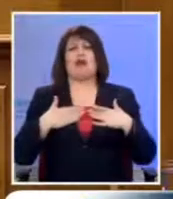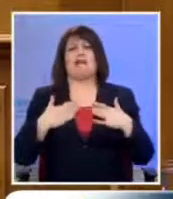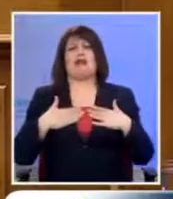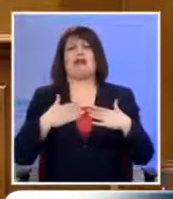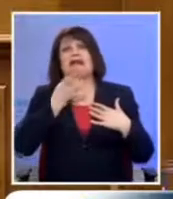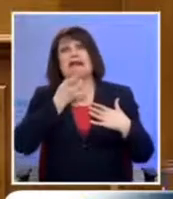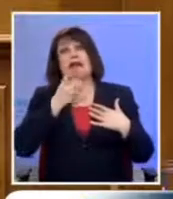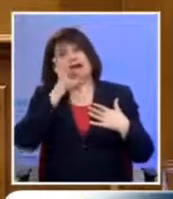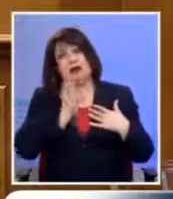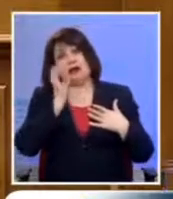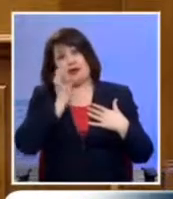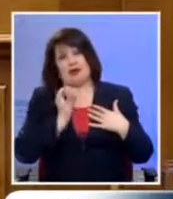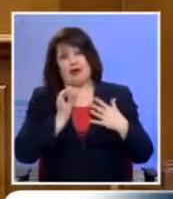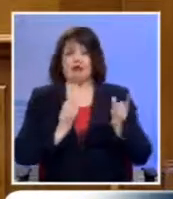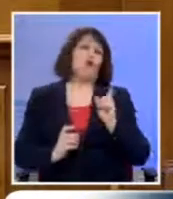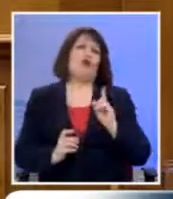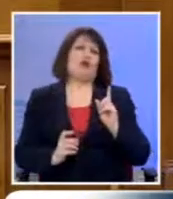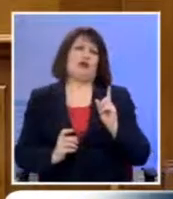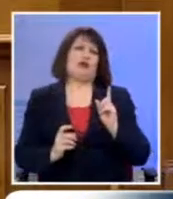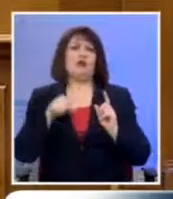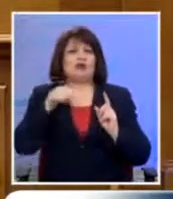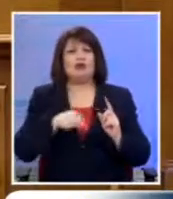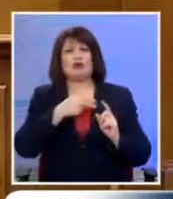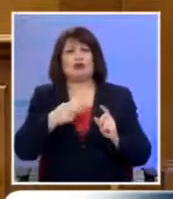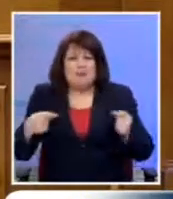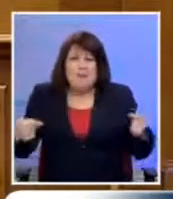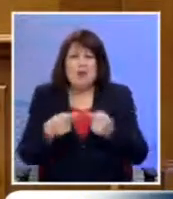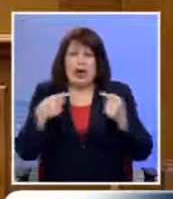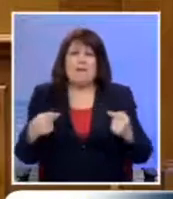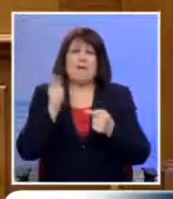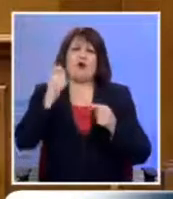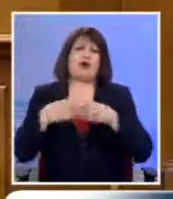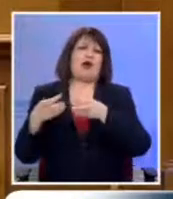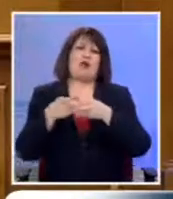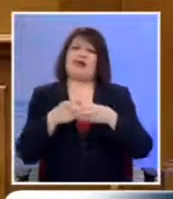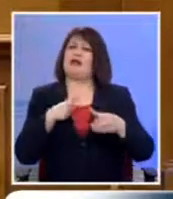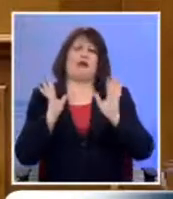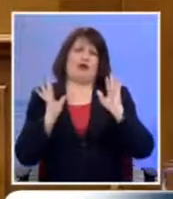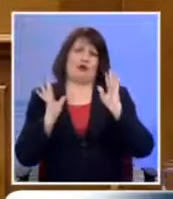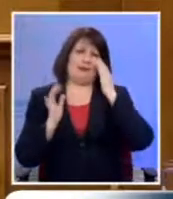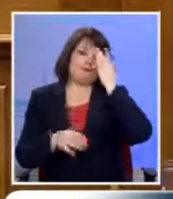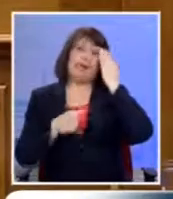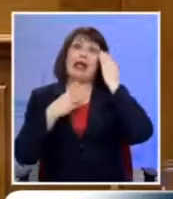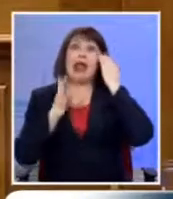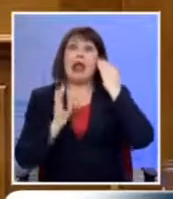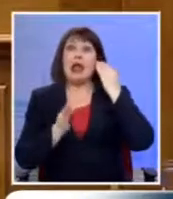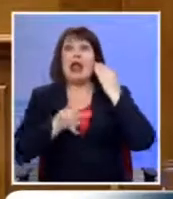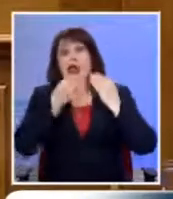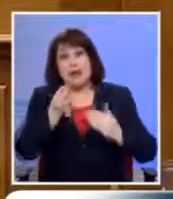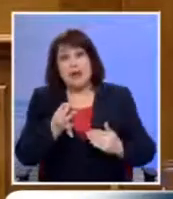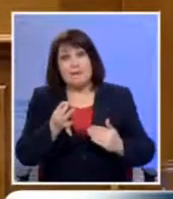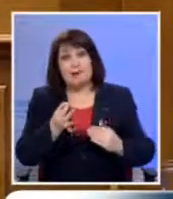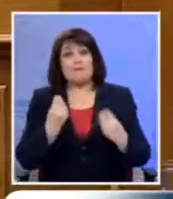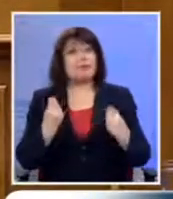αληθειών αντικείμενο μιας αντιπαράθεσης ανάμεσα στα πολιτικά κόμματα. Αλλά, το τονίζουμε, δεν είναι